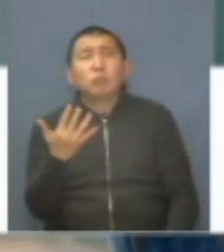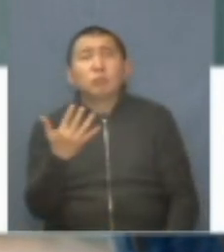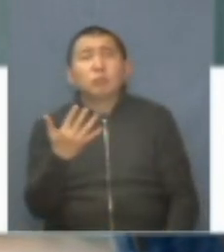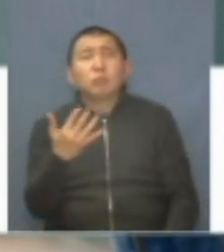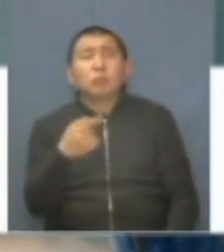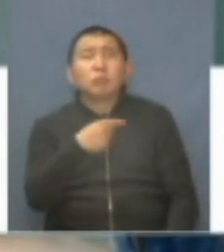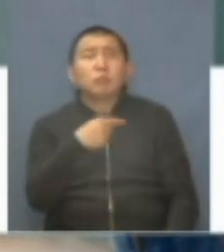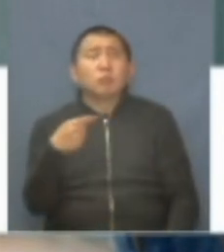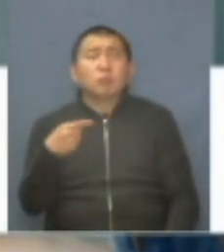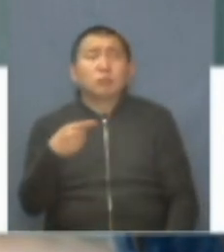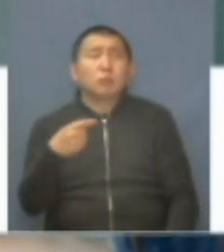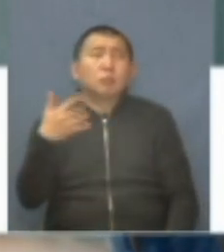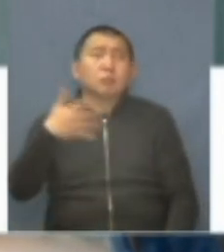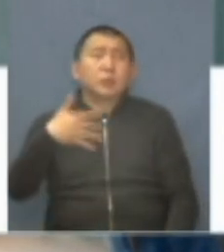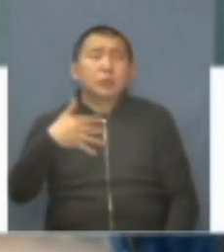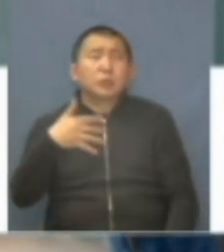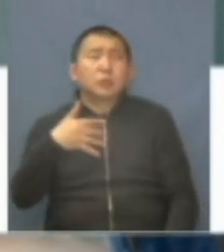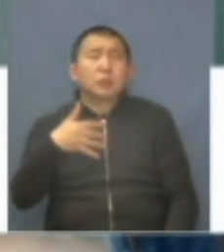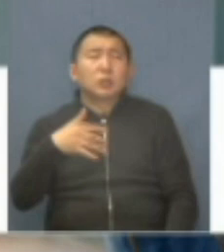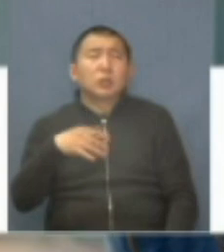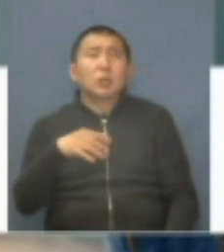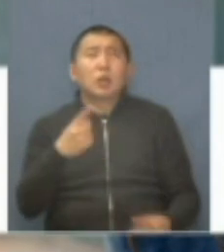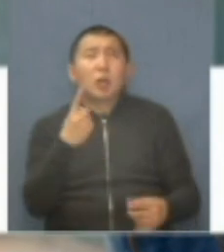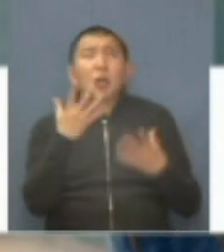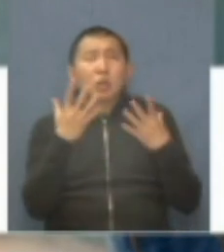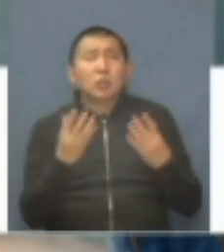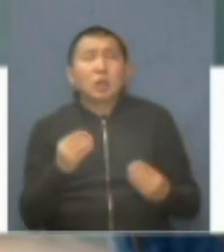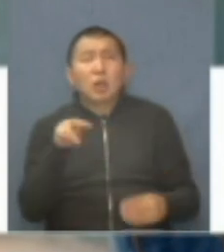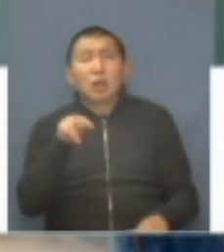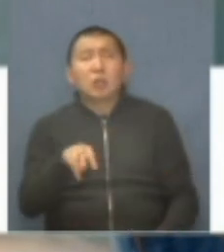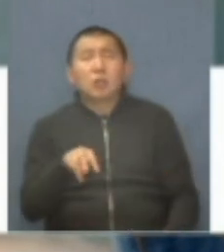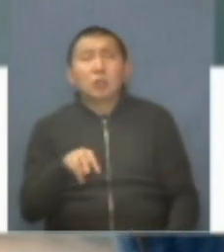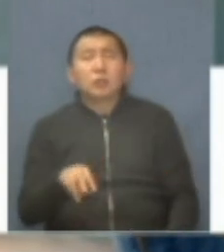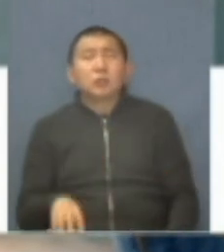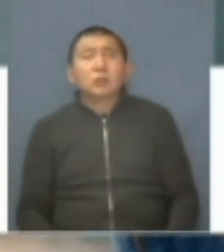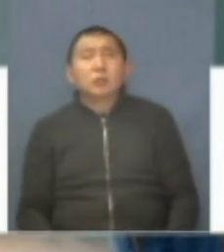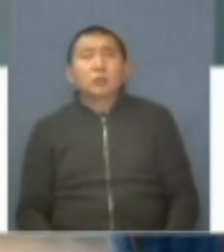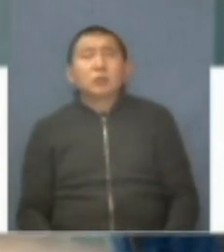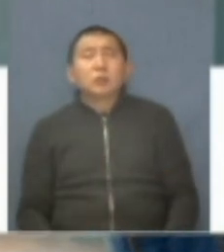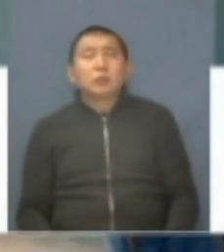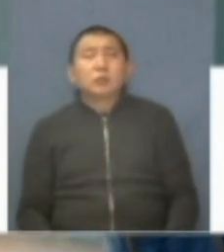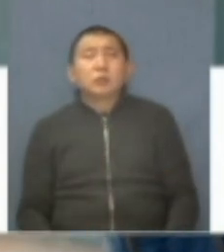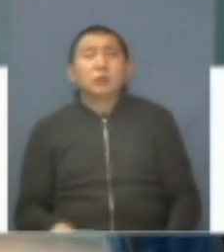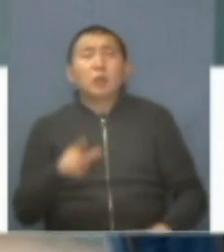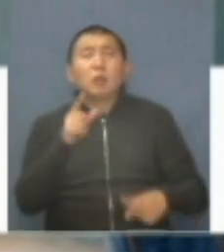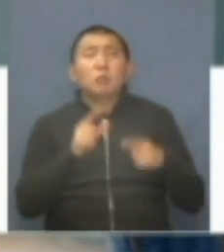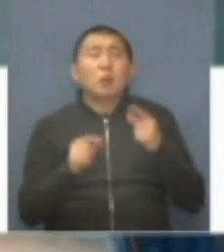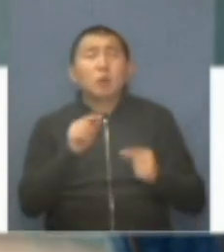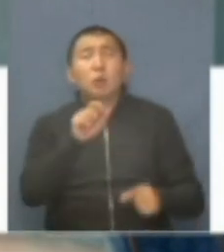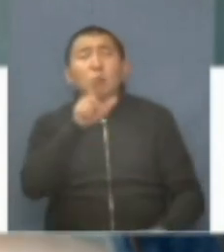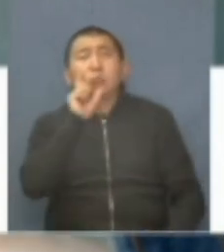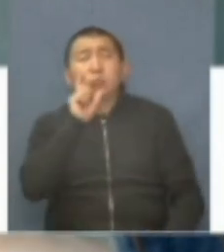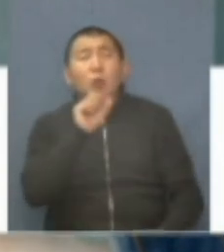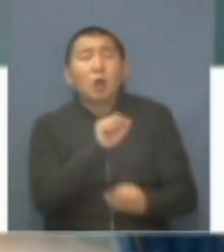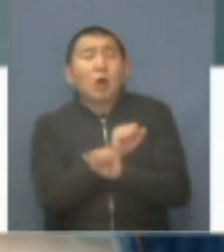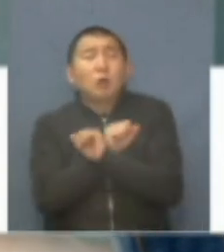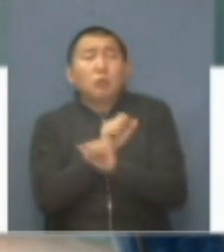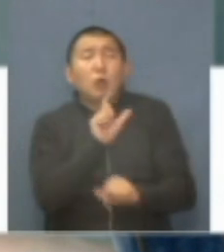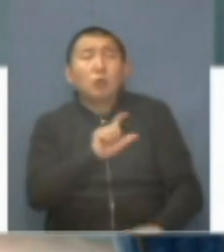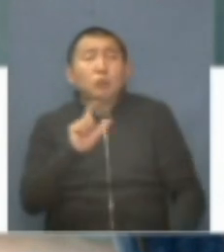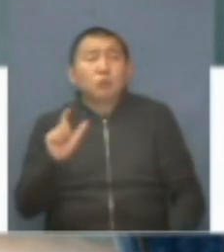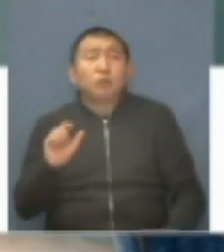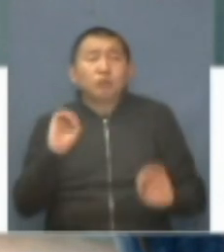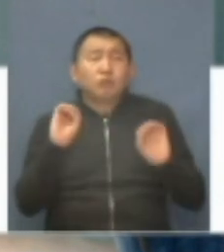45 до 50 бывает в день. Ну, из этого молока пьют у нас отдыхающее молоко, свежее,